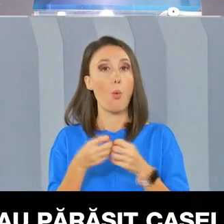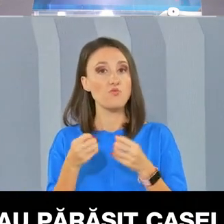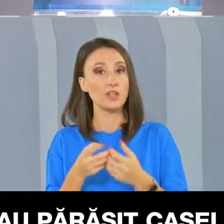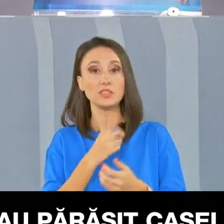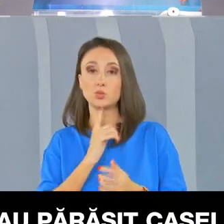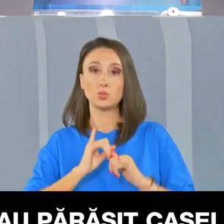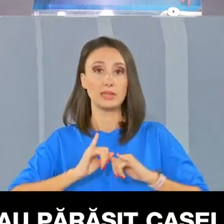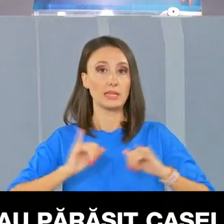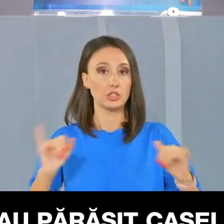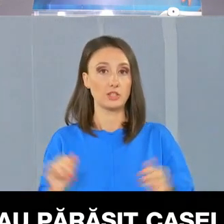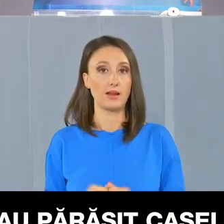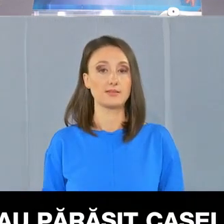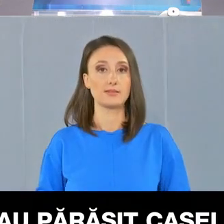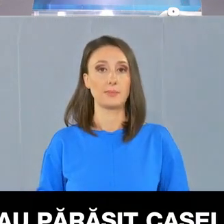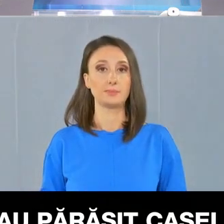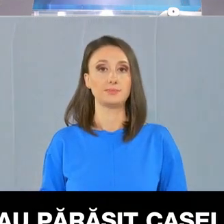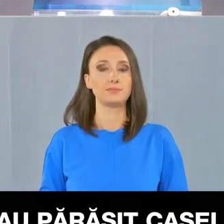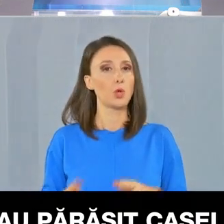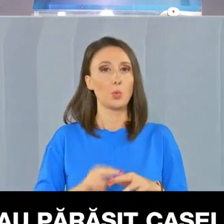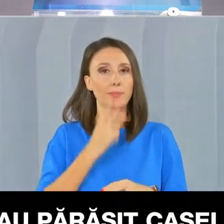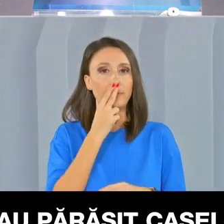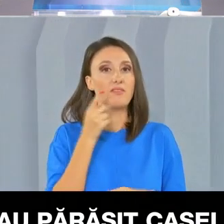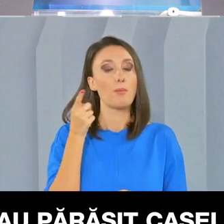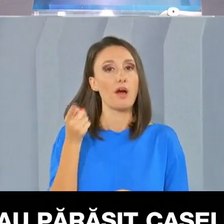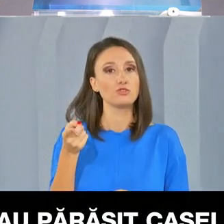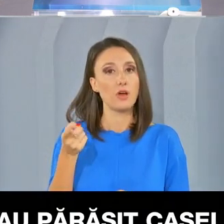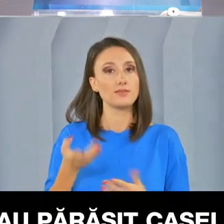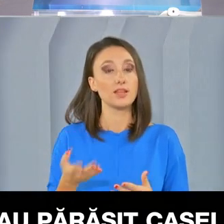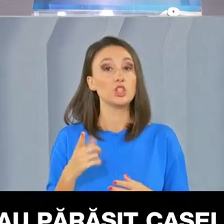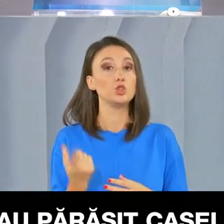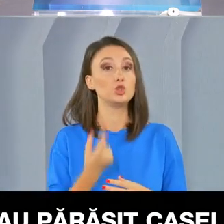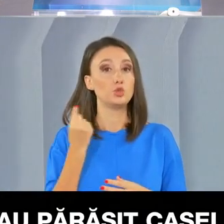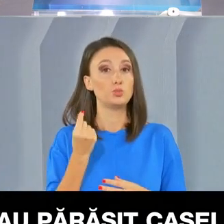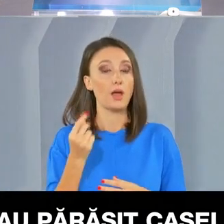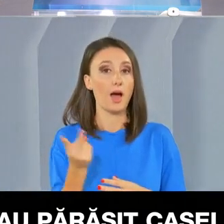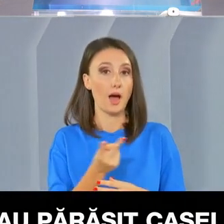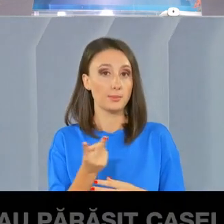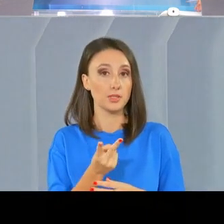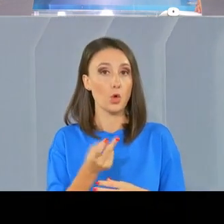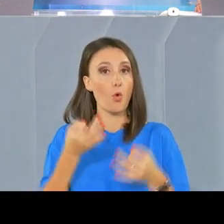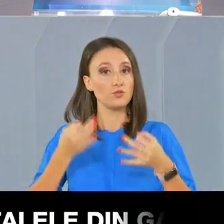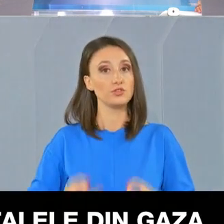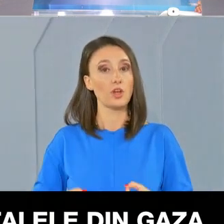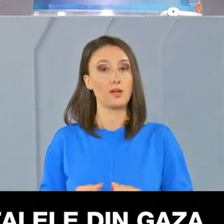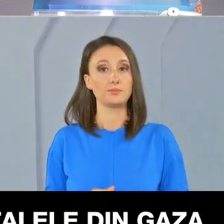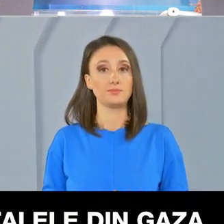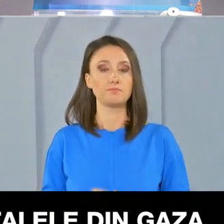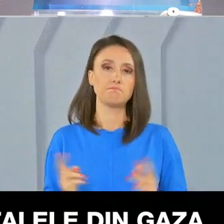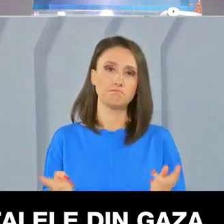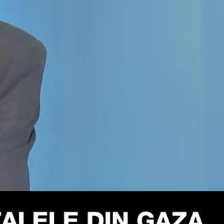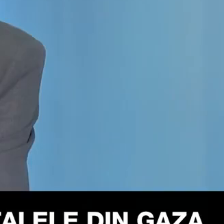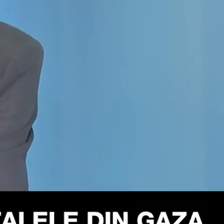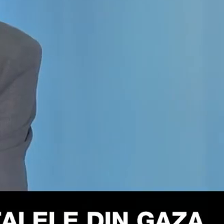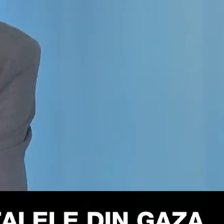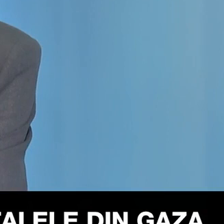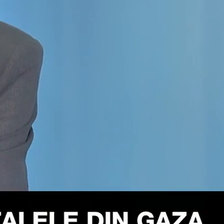nu degenereze, nu, în zonă. Deci cum privim această dublă ieșire a celor doi oficiali? Mai ușor este de explicat